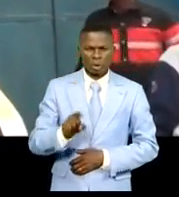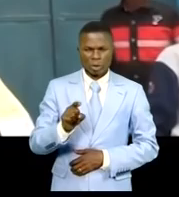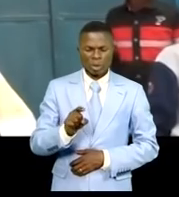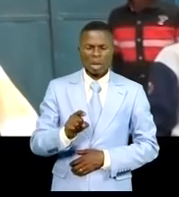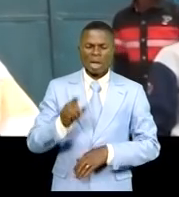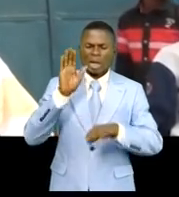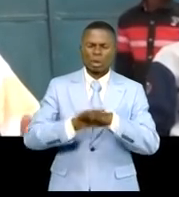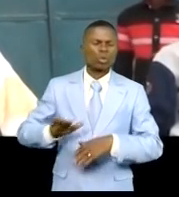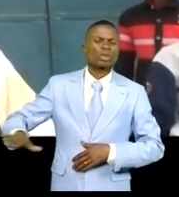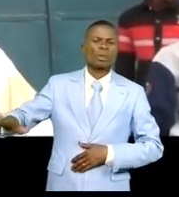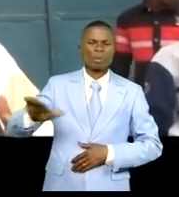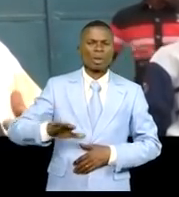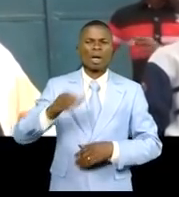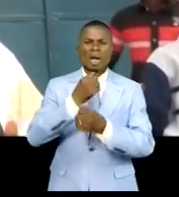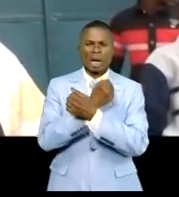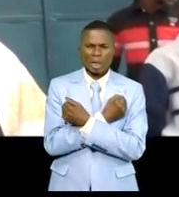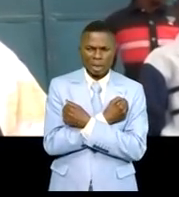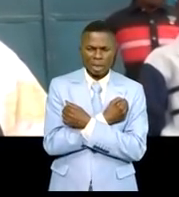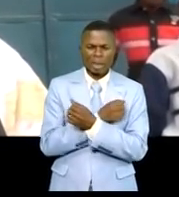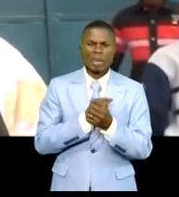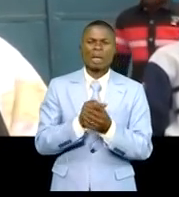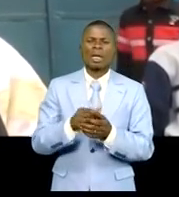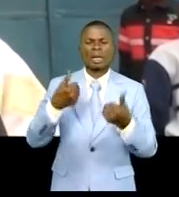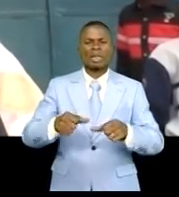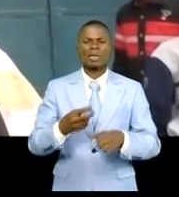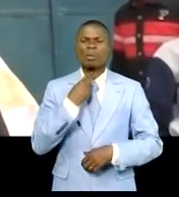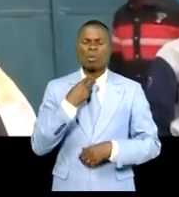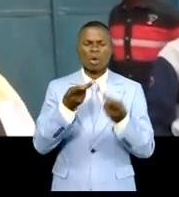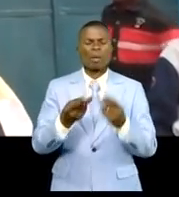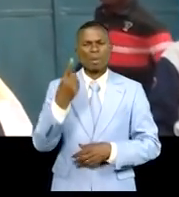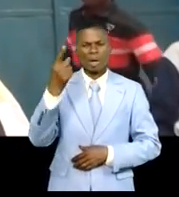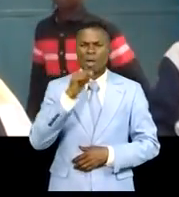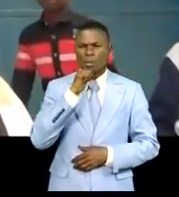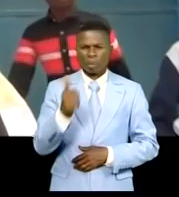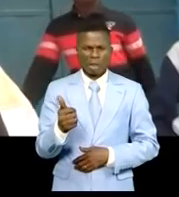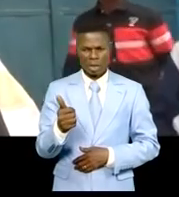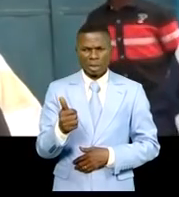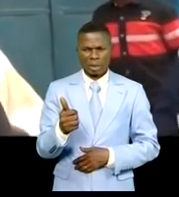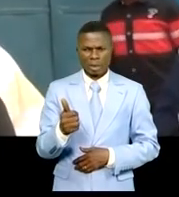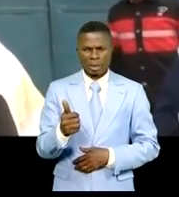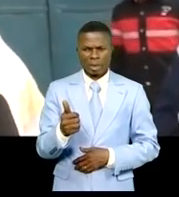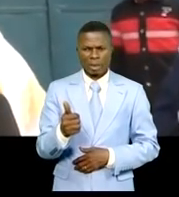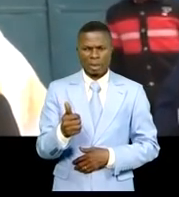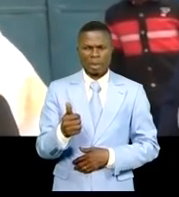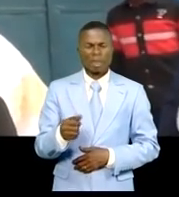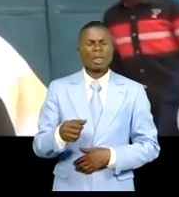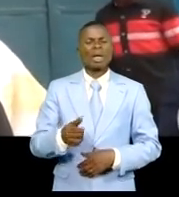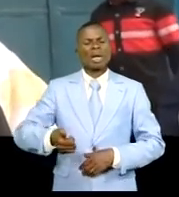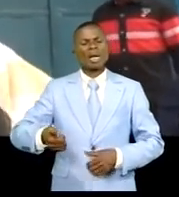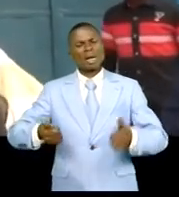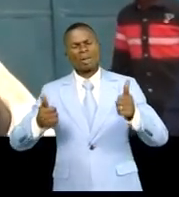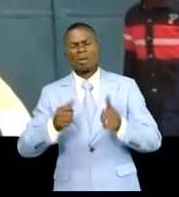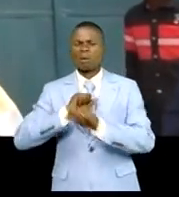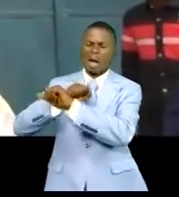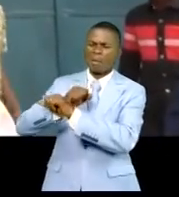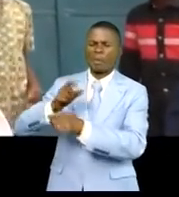partout. L'amour ne doit pas consister à voir l'autre, à mépriser l'autre. Il faut